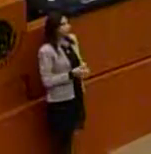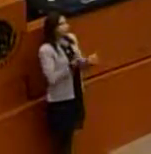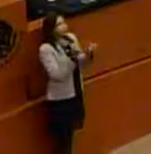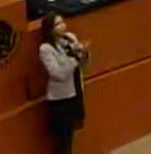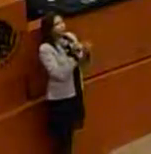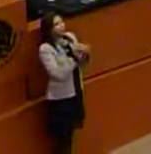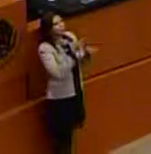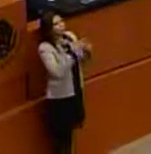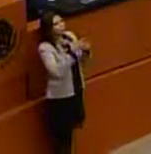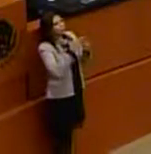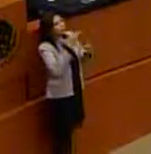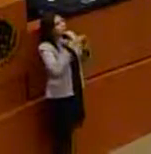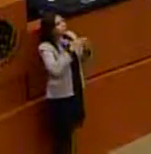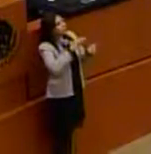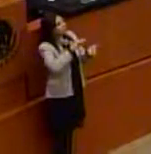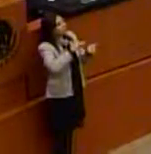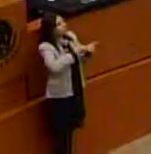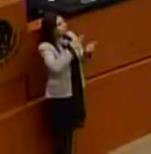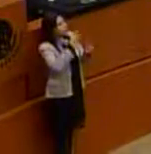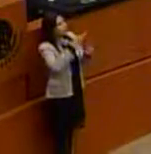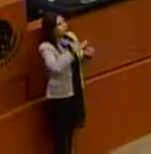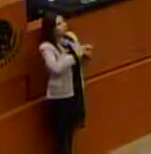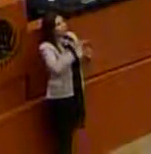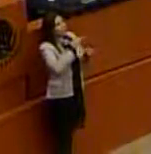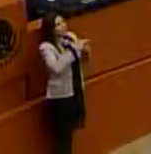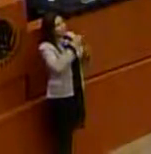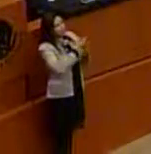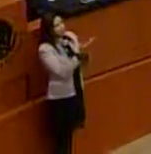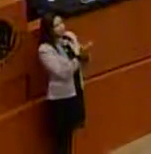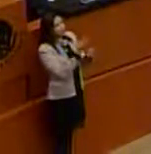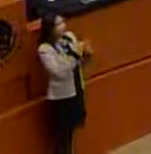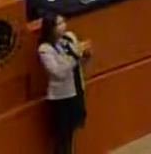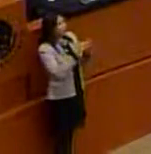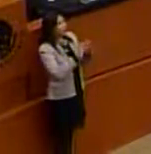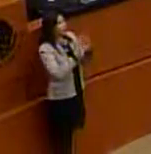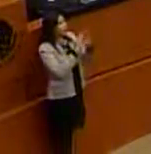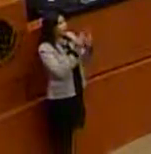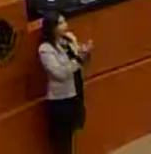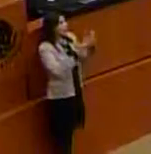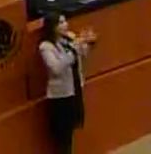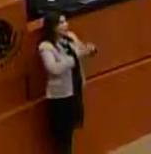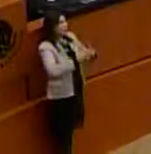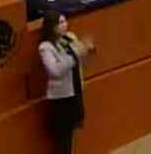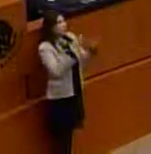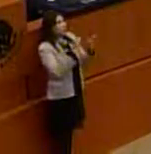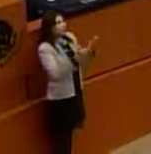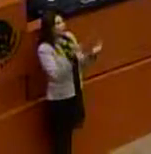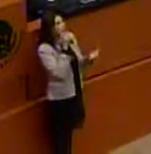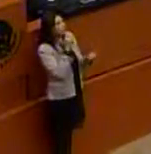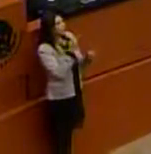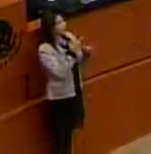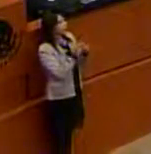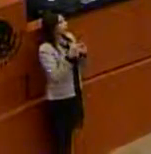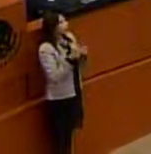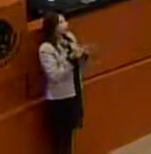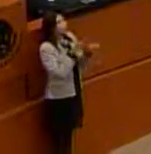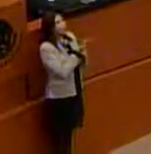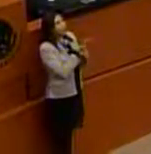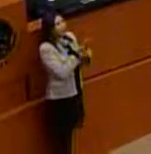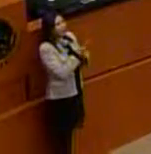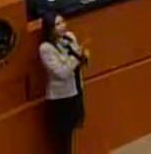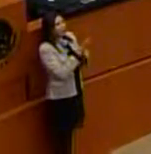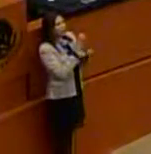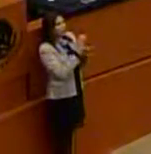Donc, vu que le RBI est vraiment formidable, on va quand même passer en revue un peu quelles sont les oppositions